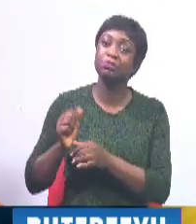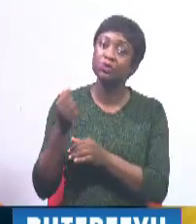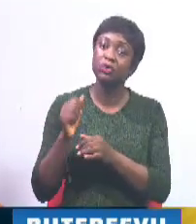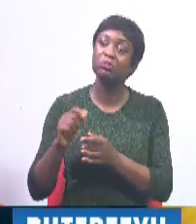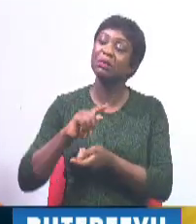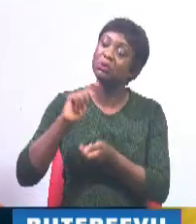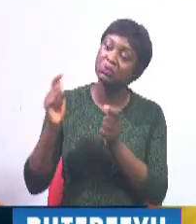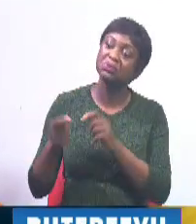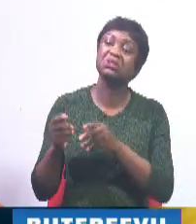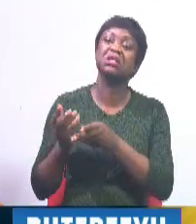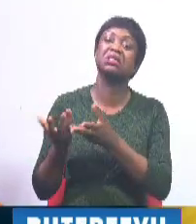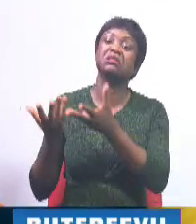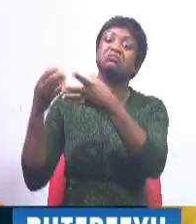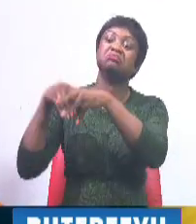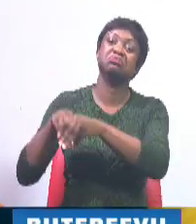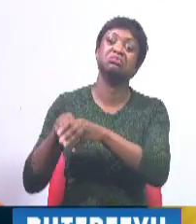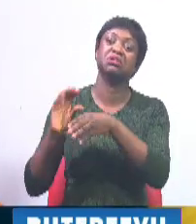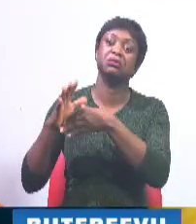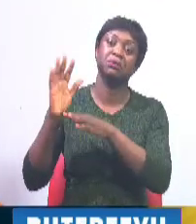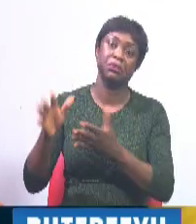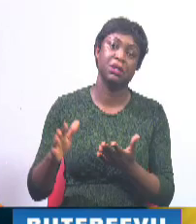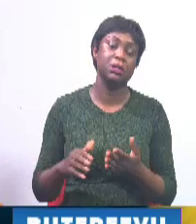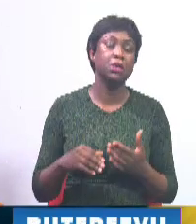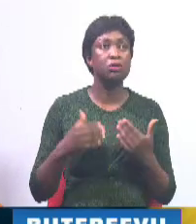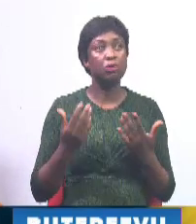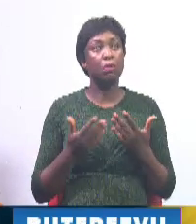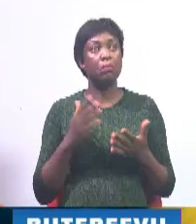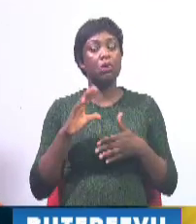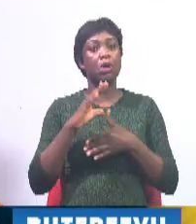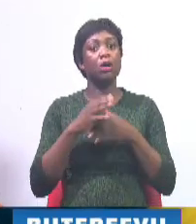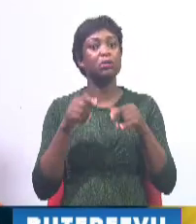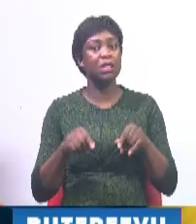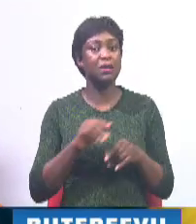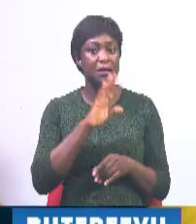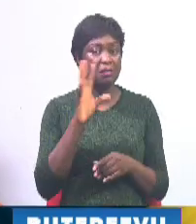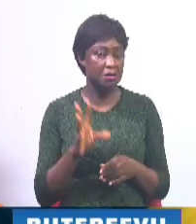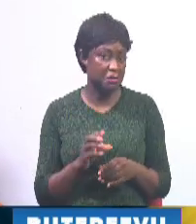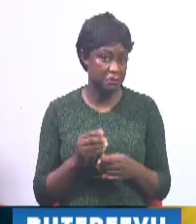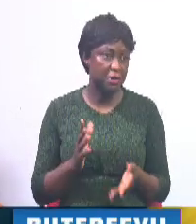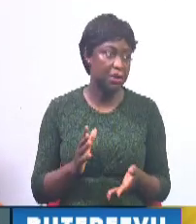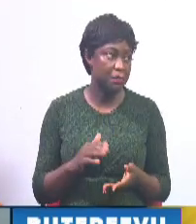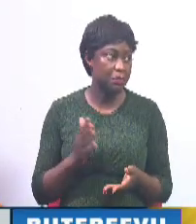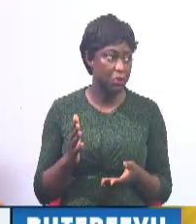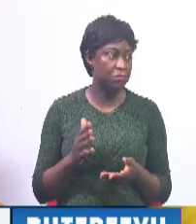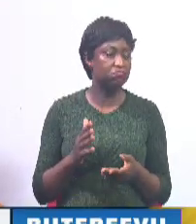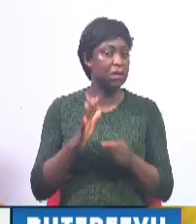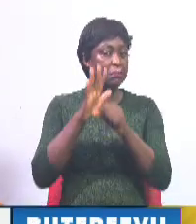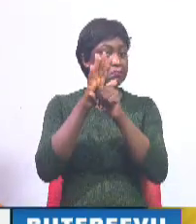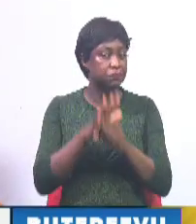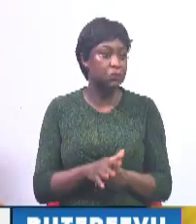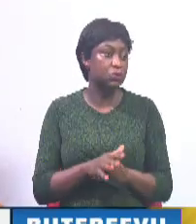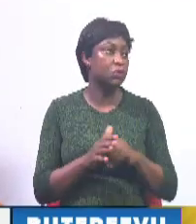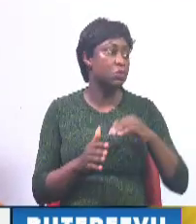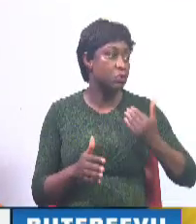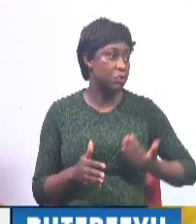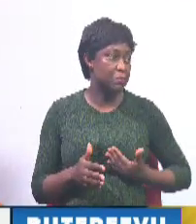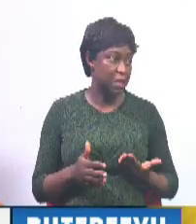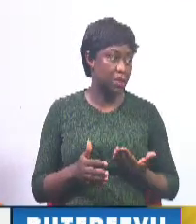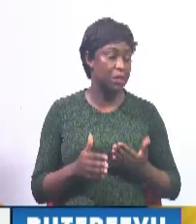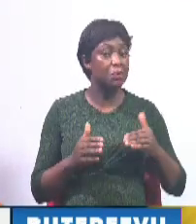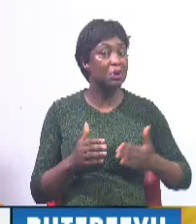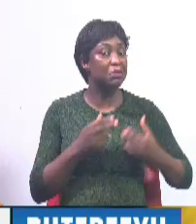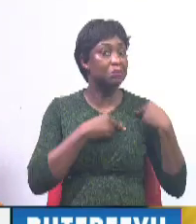Africa bufaanana kinene. Obuwangwa bunyigiriza nnyo abakyala nti era nabo tebubawa